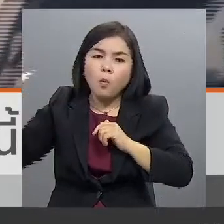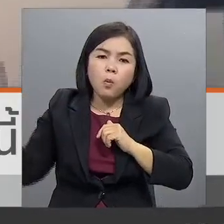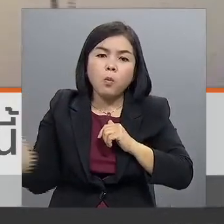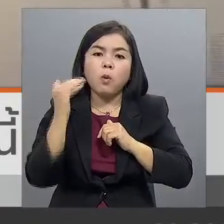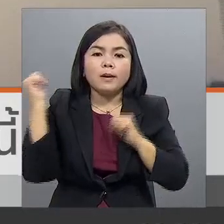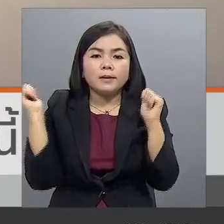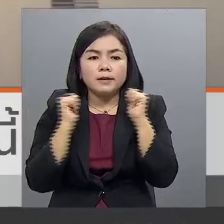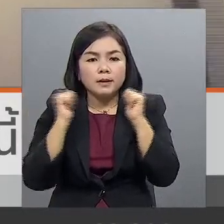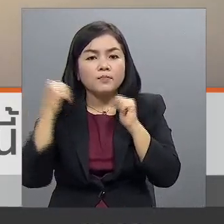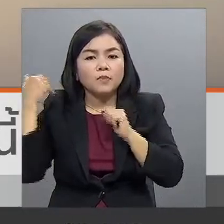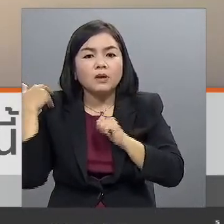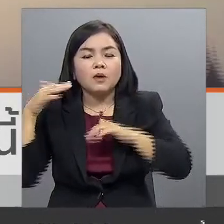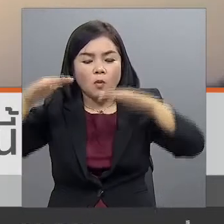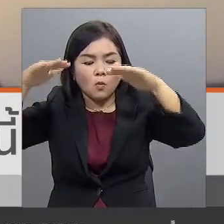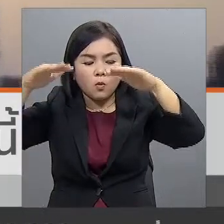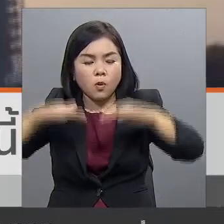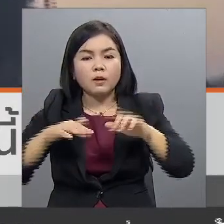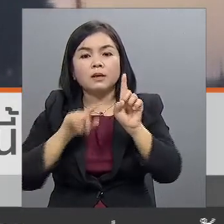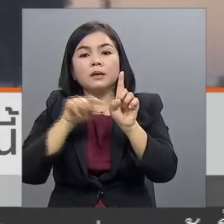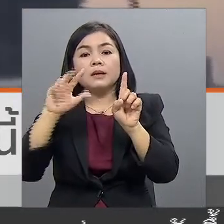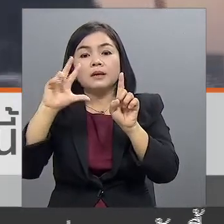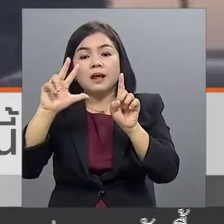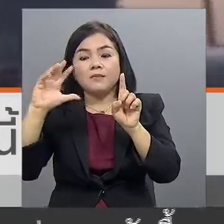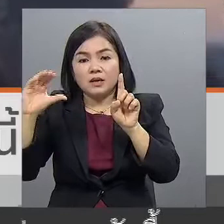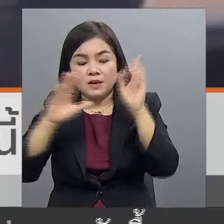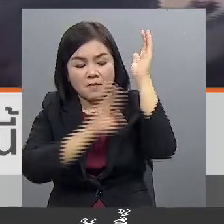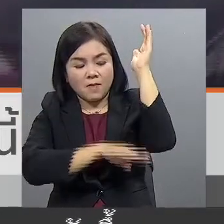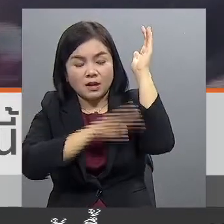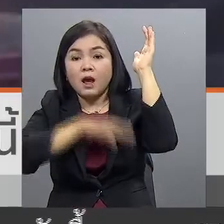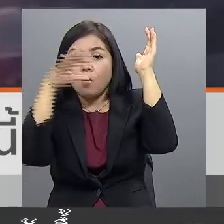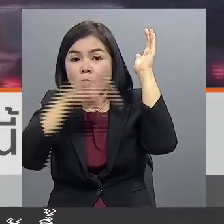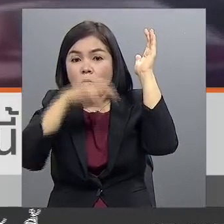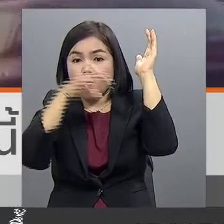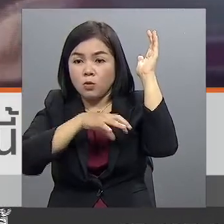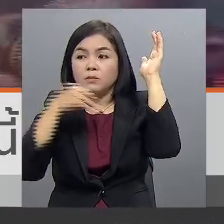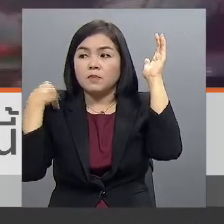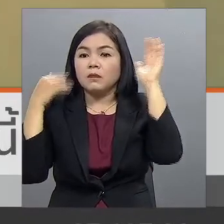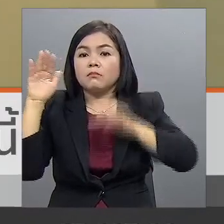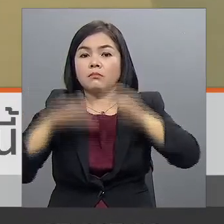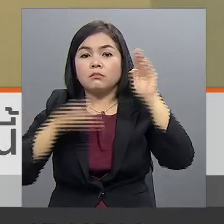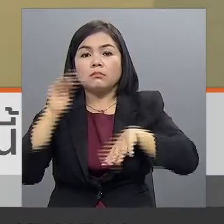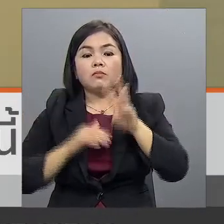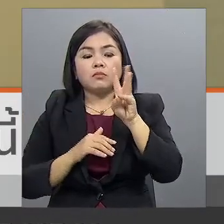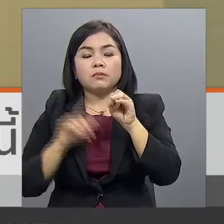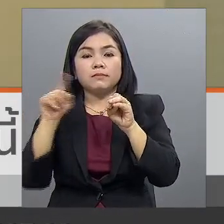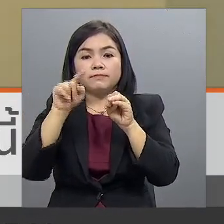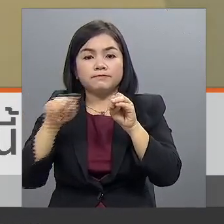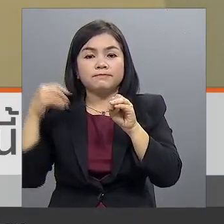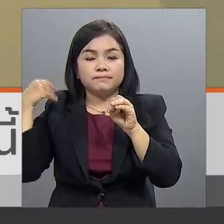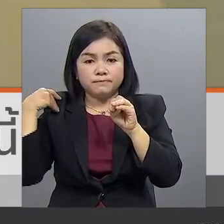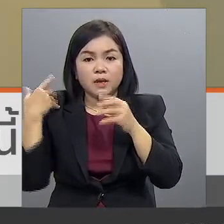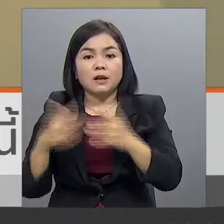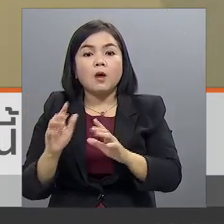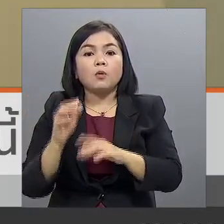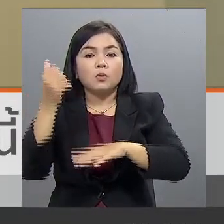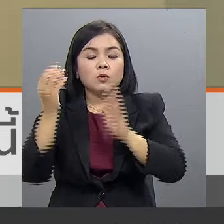ลดลง 1-3 องศาเซลเซียตส่วนภาคต้ายัมฝนภาคคนองร้อยละ 60 ของพื้นที่ค่ะขณะทกรงเท่มหานาคอยและปริ